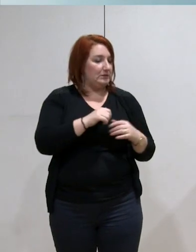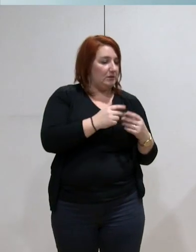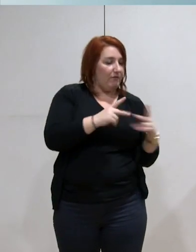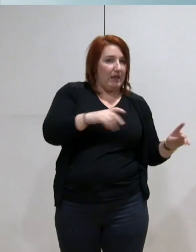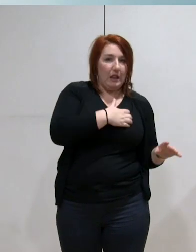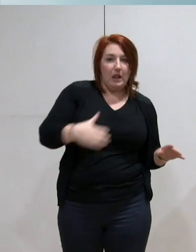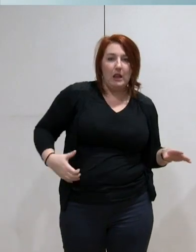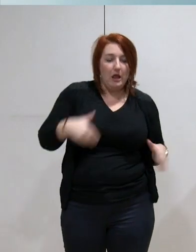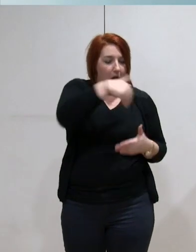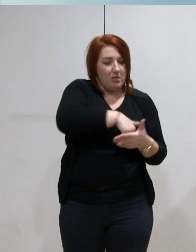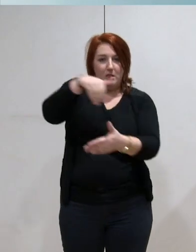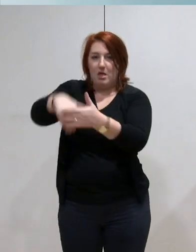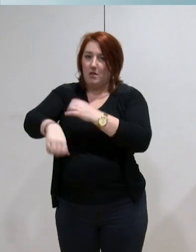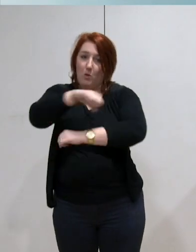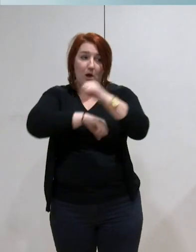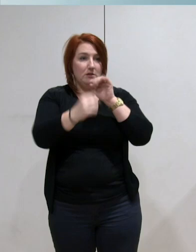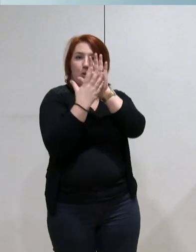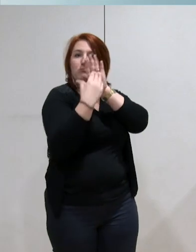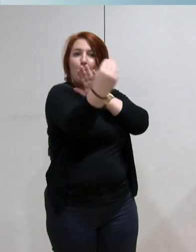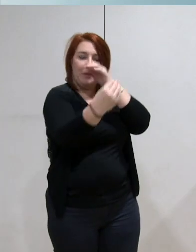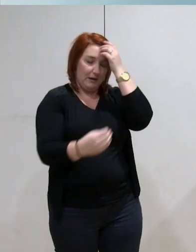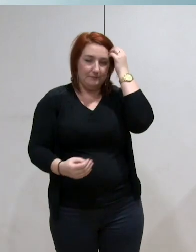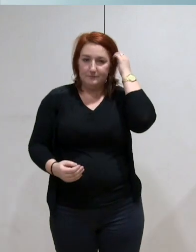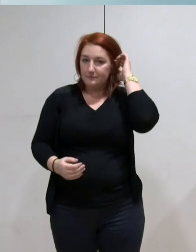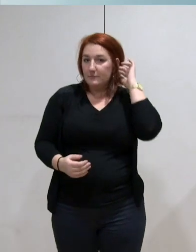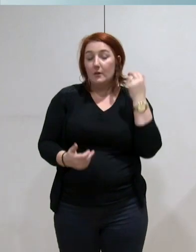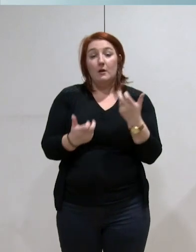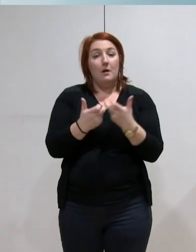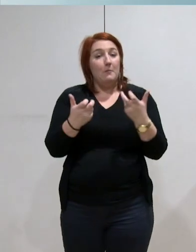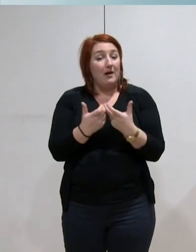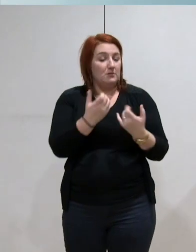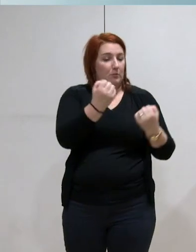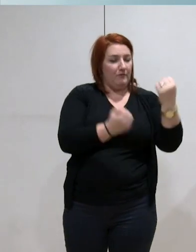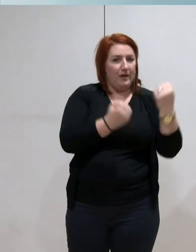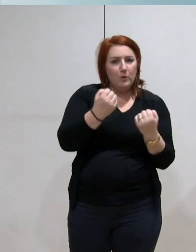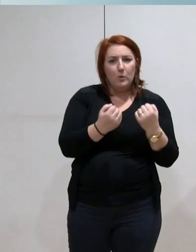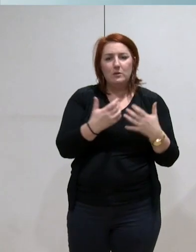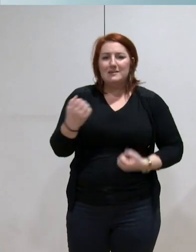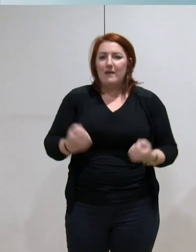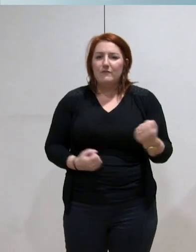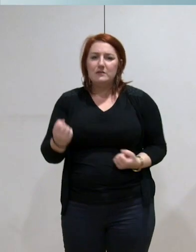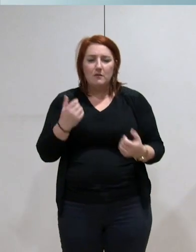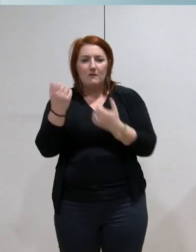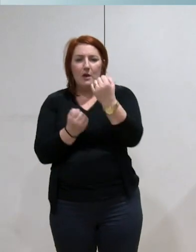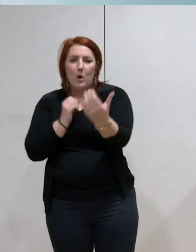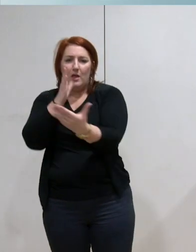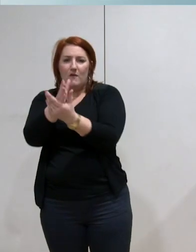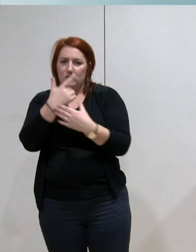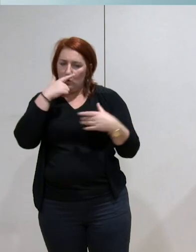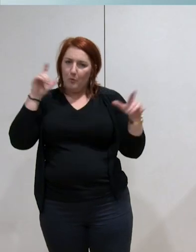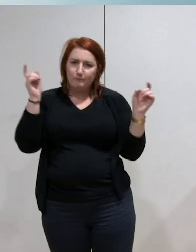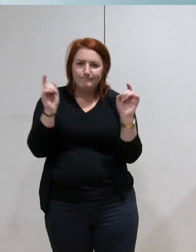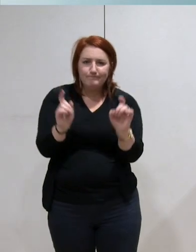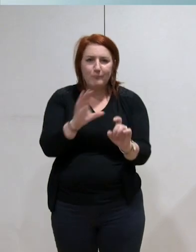impulsé tel que l'optimisation de l'utilisation de la flotte de véhicules de service et d'intervention pour